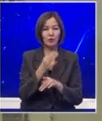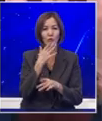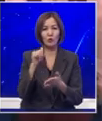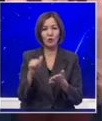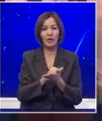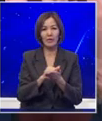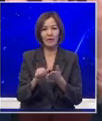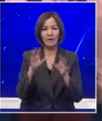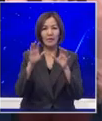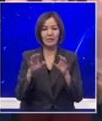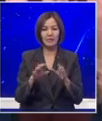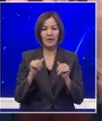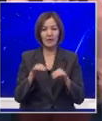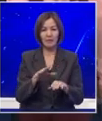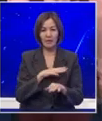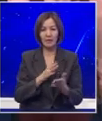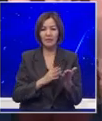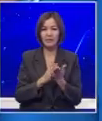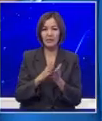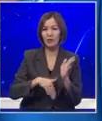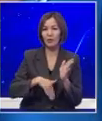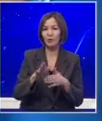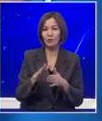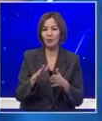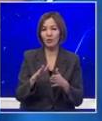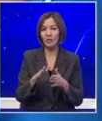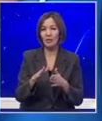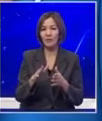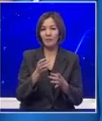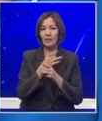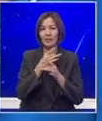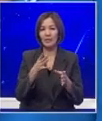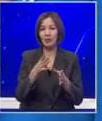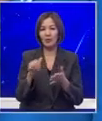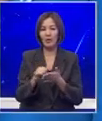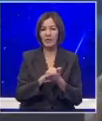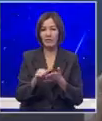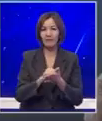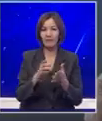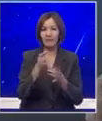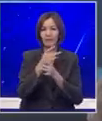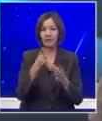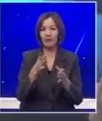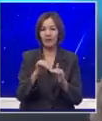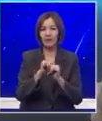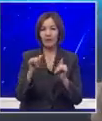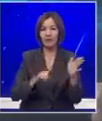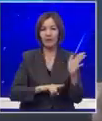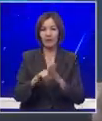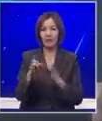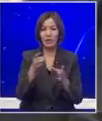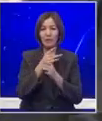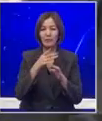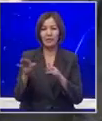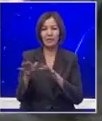ұлттық архив қоры жайлы заң қабылданған. Салада кәсіби мерекенің белгіленуі архив мамандарының мерейін анағұрлым арттыра түсті.